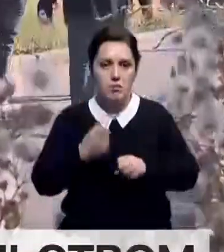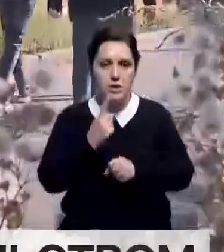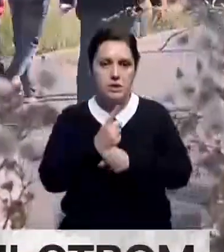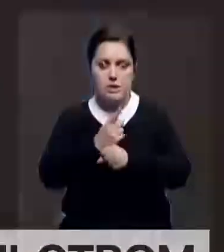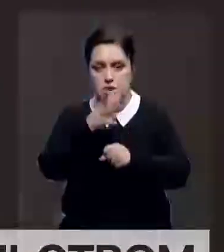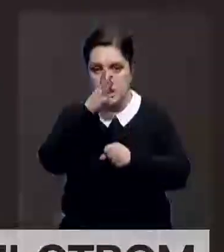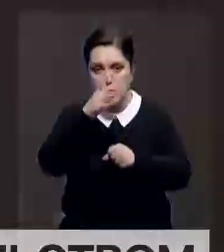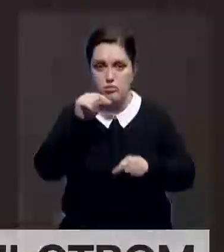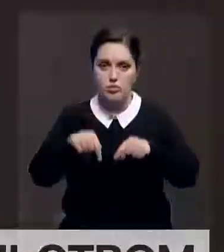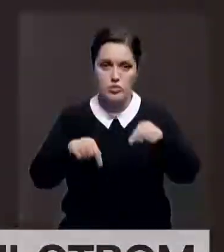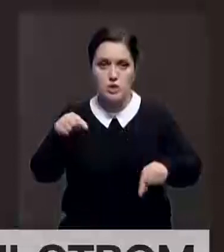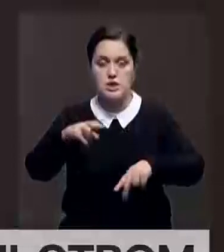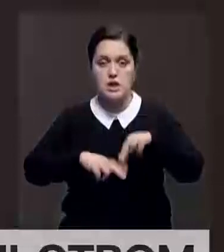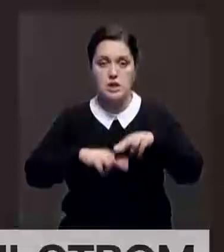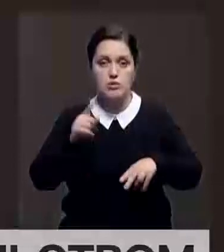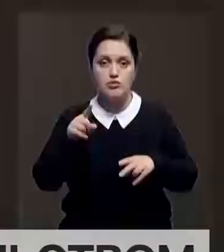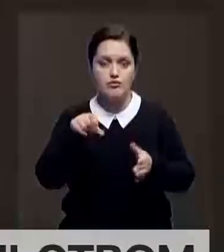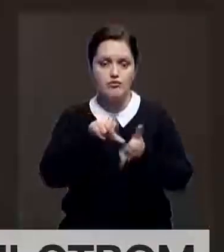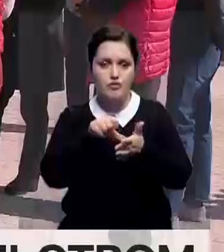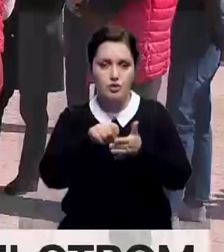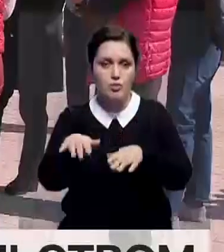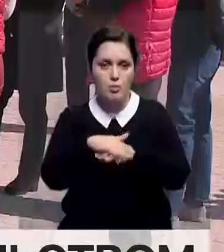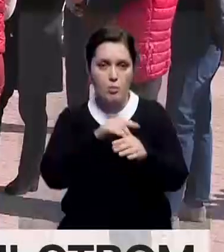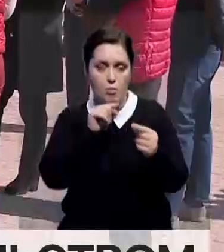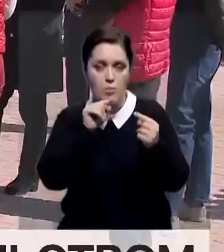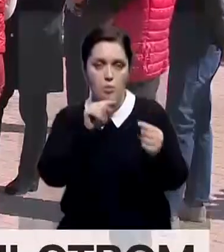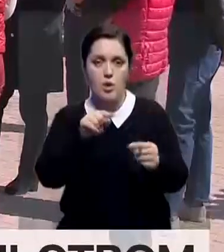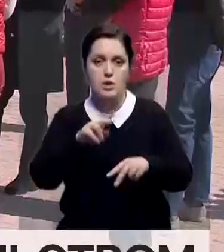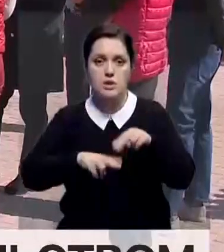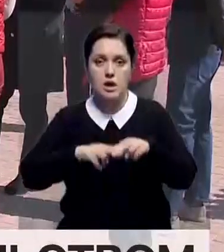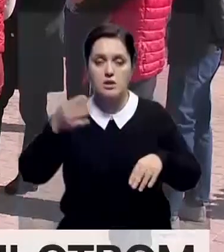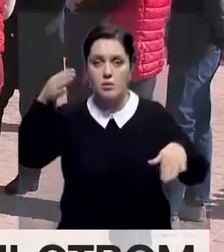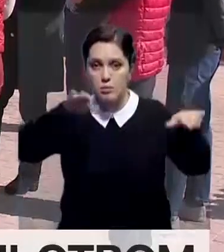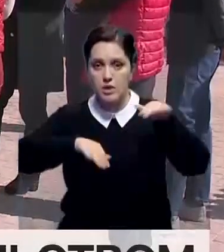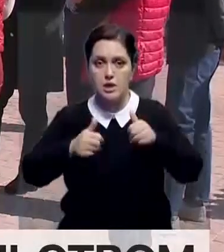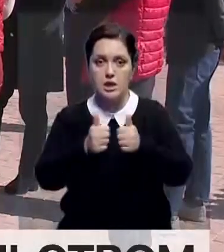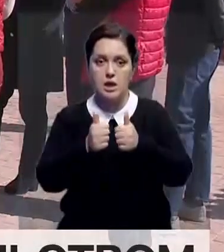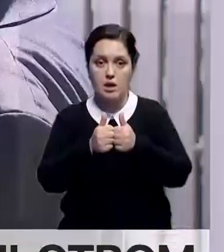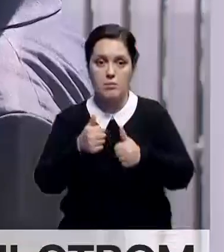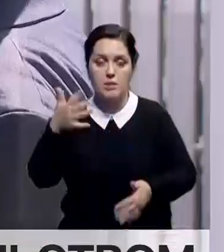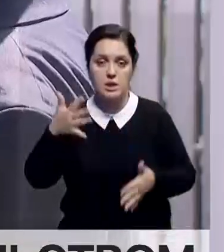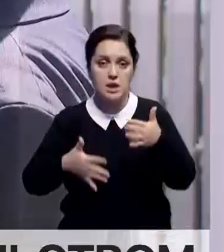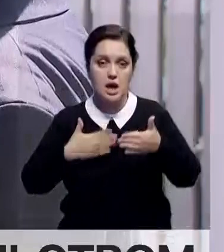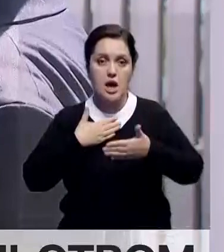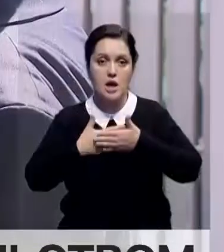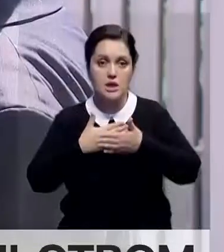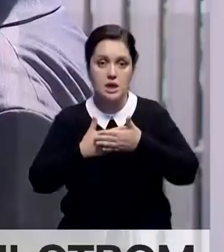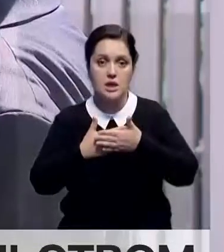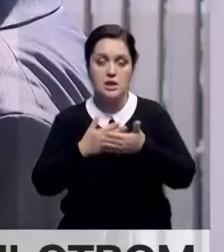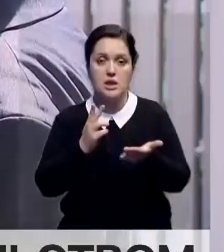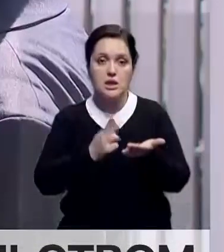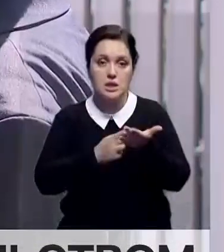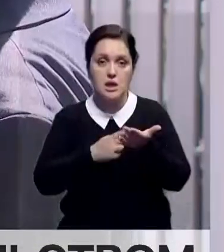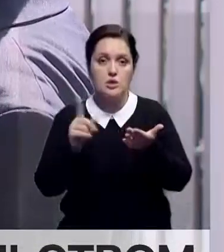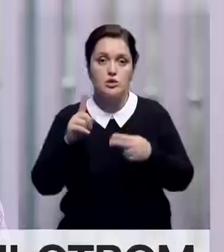и точечного строительства. Жители выступают против масштабной застройки предгорий, в частности, возведения здесь многоэтажек.